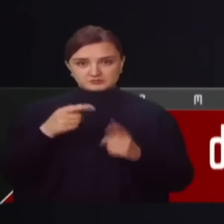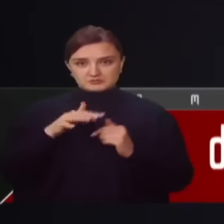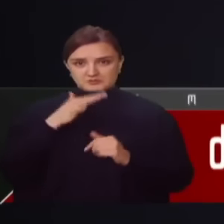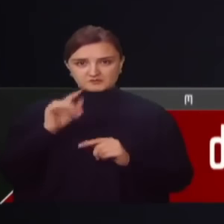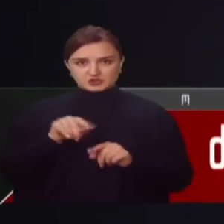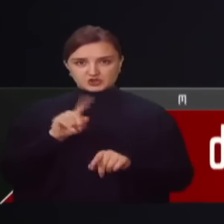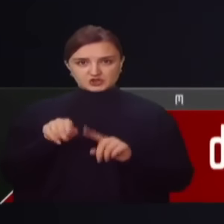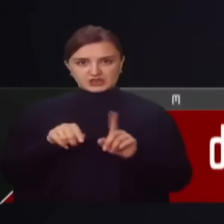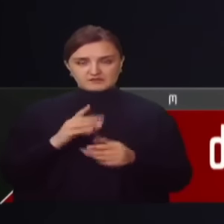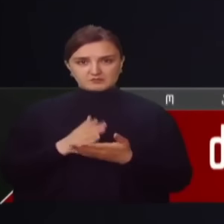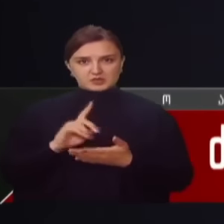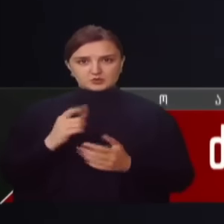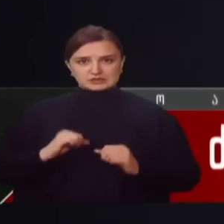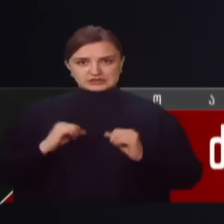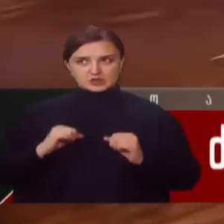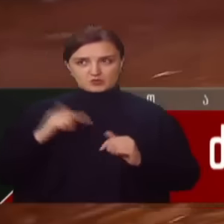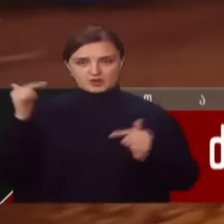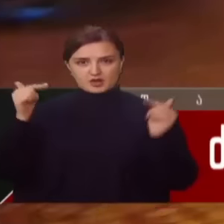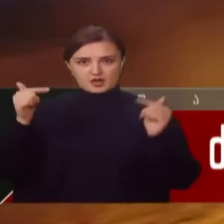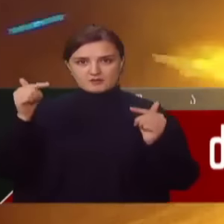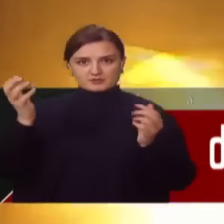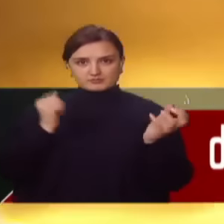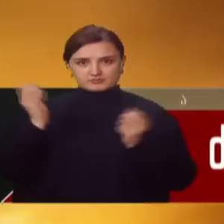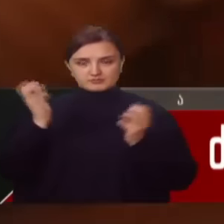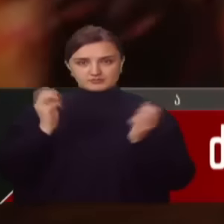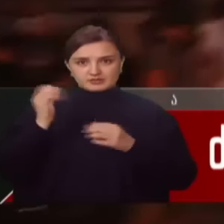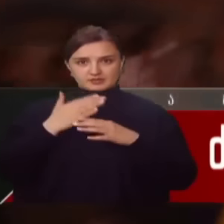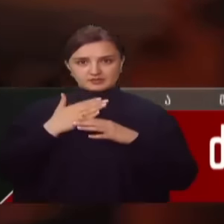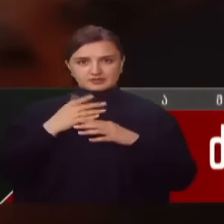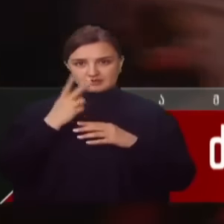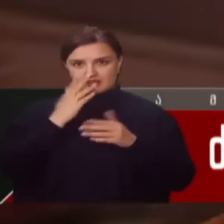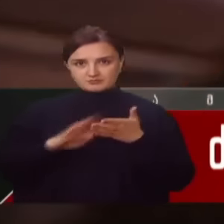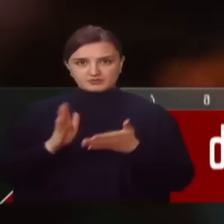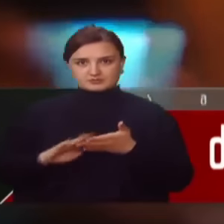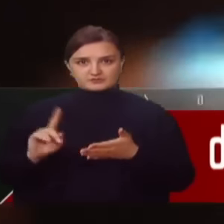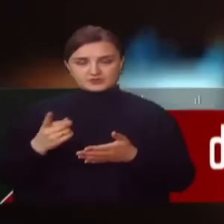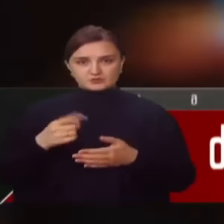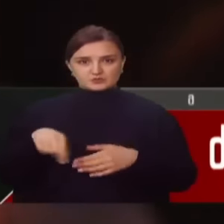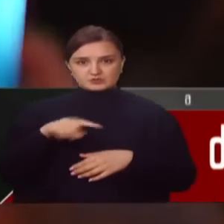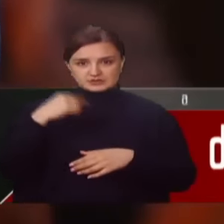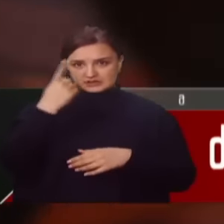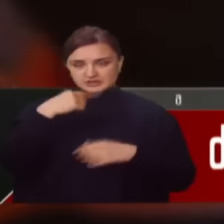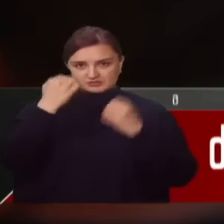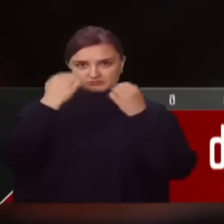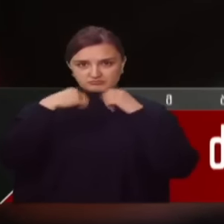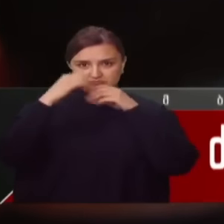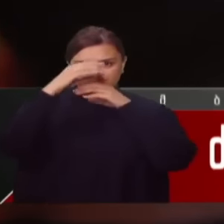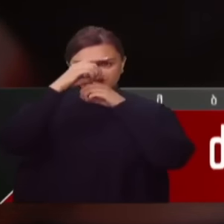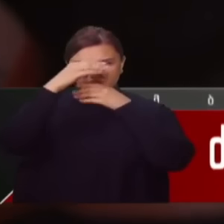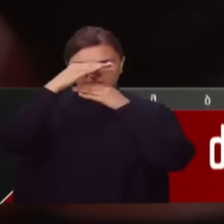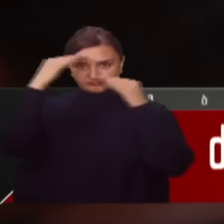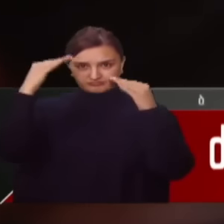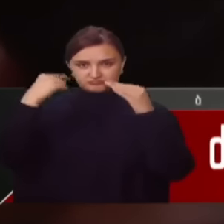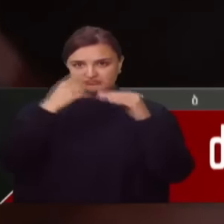რჩება მაგალითად რატომ ცდილობდნენ გარესათვალთვალო კამერების დაზიანებას აქციის ცალკეული მონაწილეები რომლებსაც სახე ისედაც ნიღბებით აქვთ დაფარული და